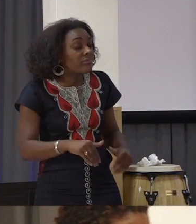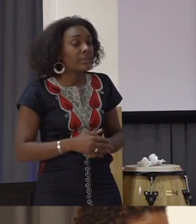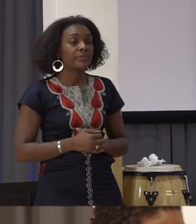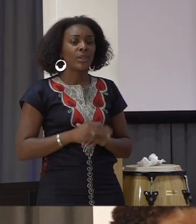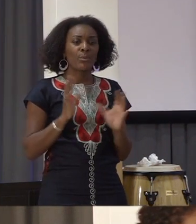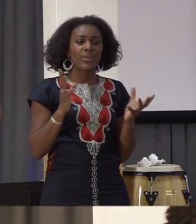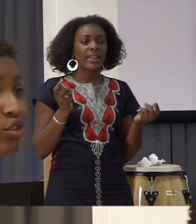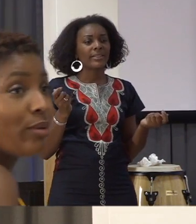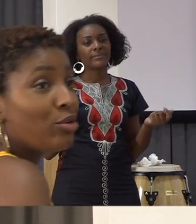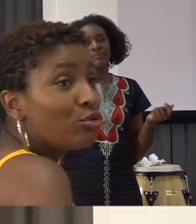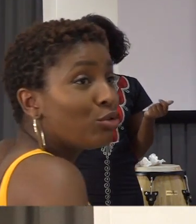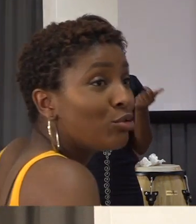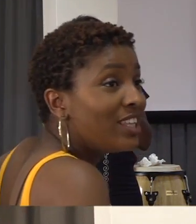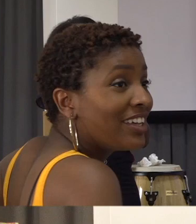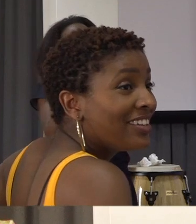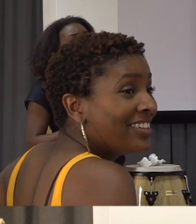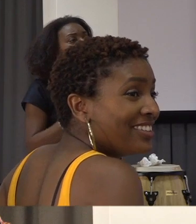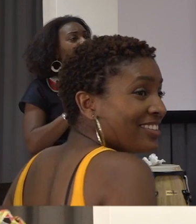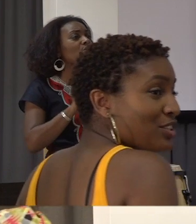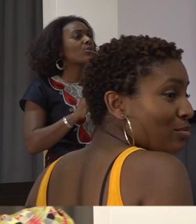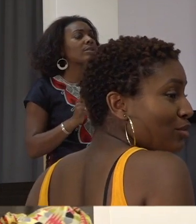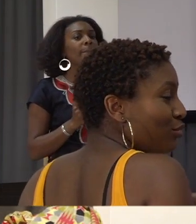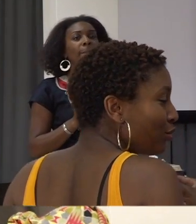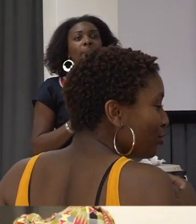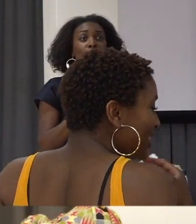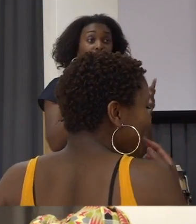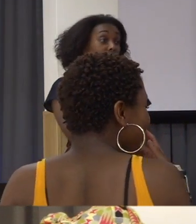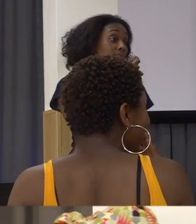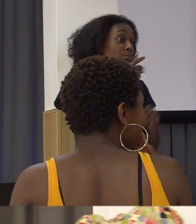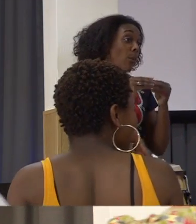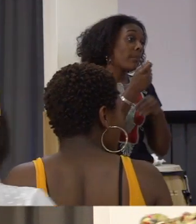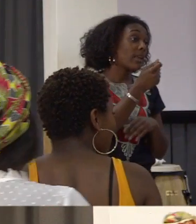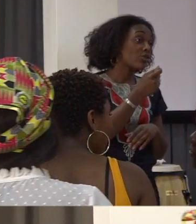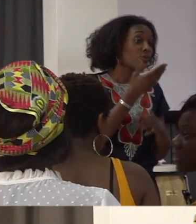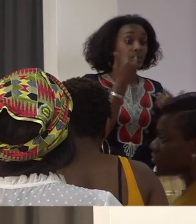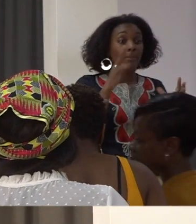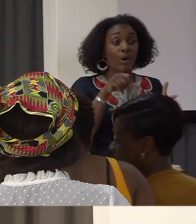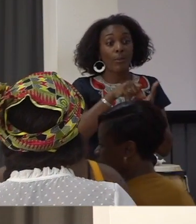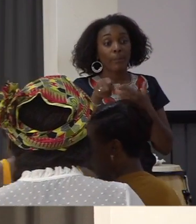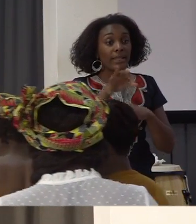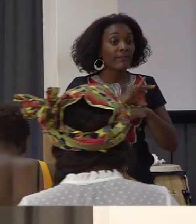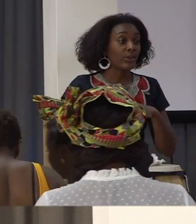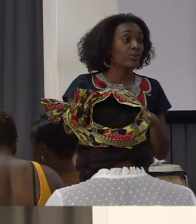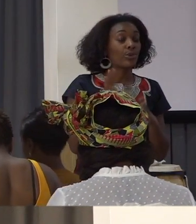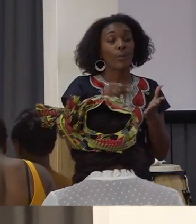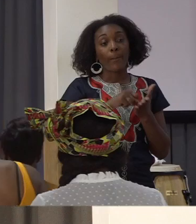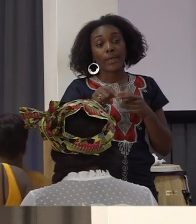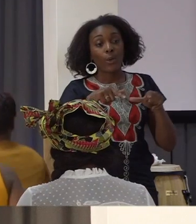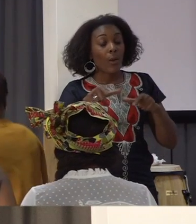manque, tu es dans la disette, tu as des difficultés économiques, tu ne sais pas comment tu vas payer tes factures, tu